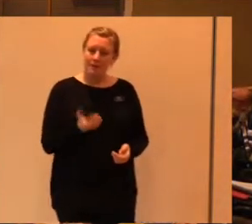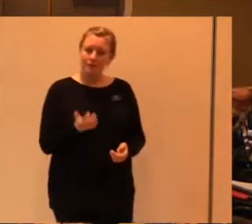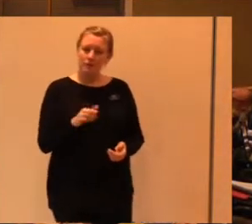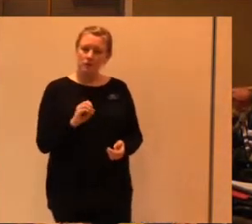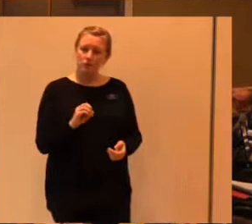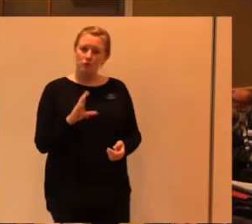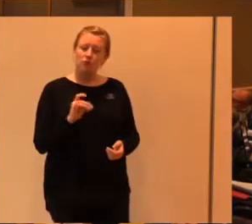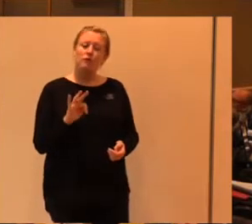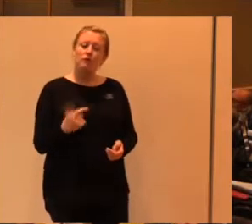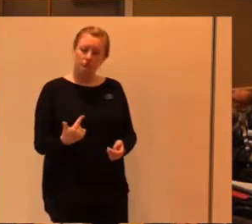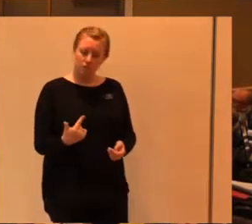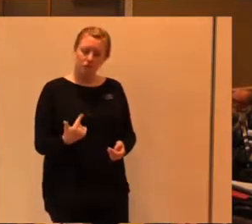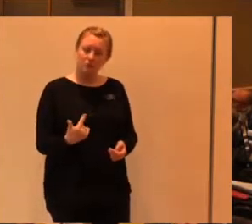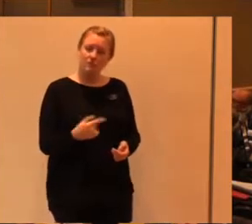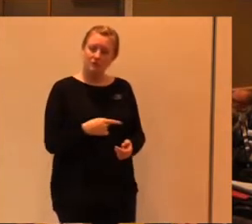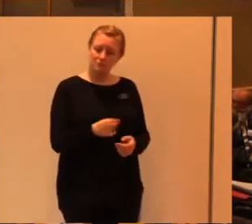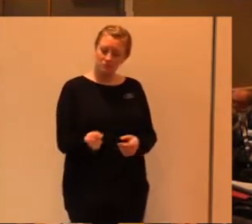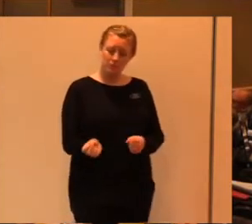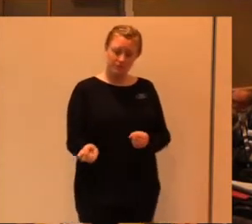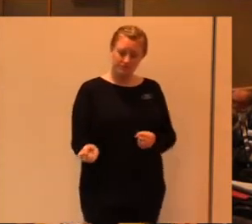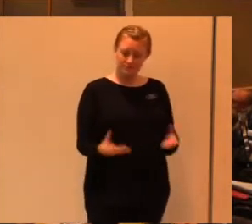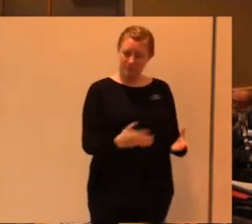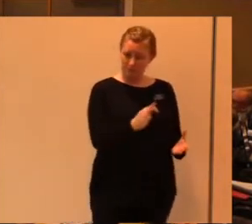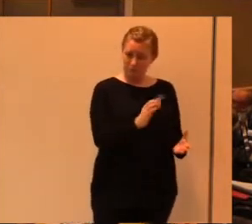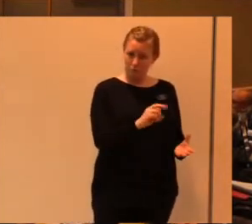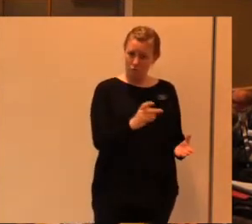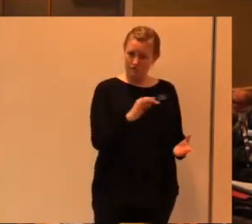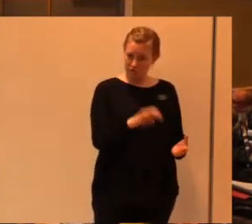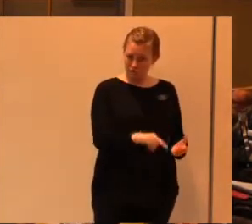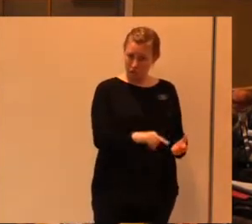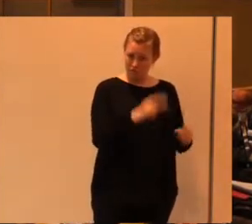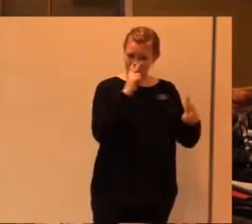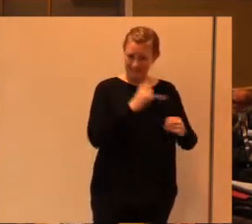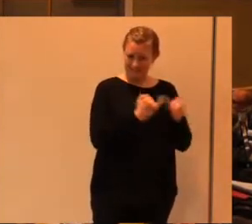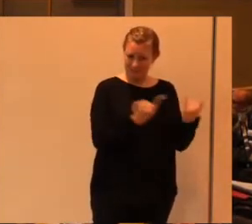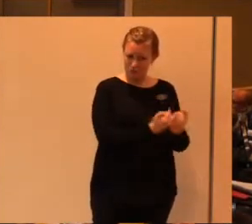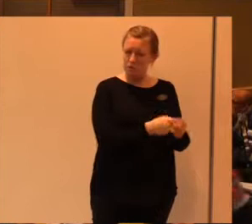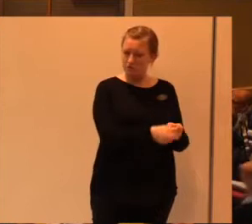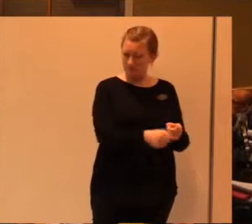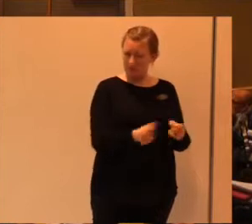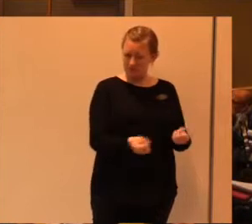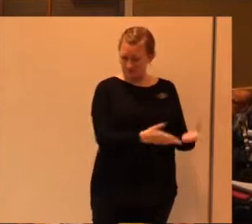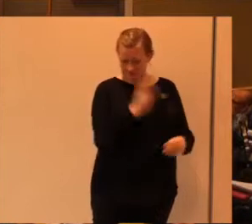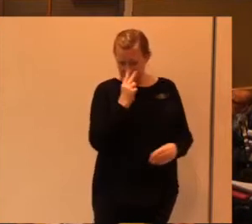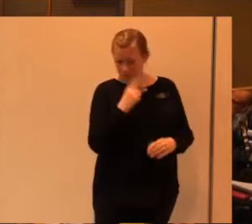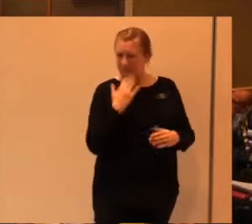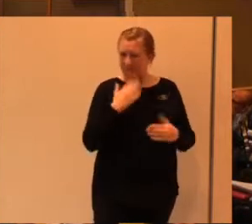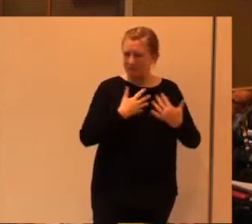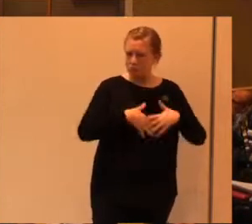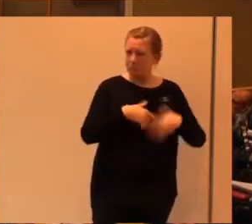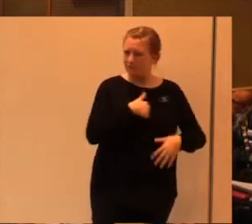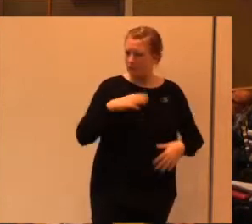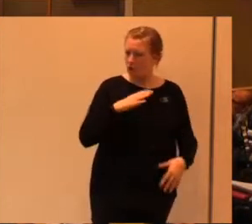De gav ett forskningsinstitut som heter Forrester Research i uppdrag att titta på. de här funktionerna vi